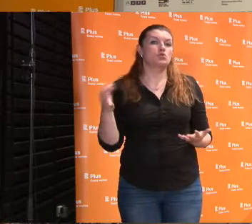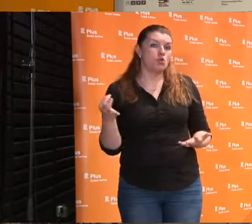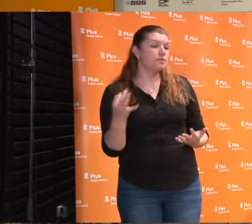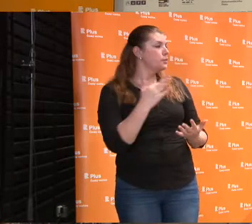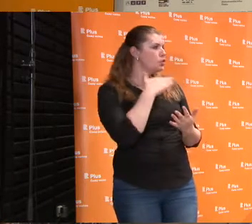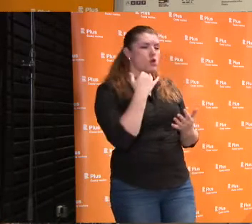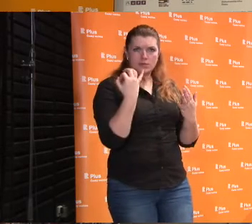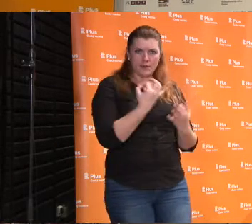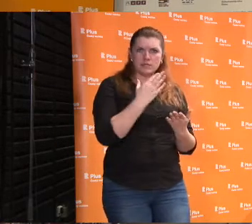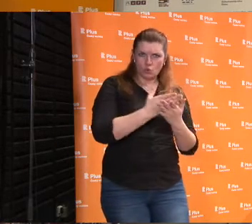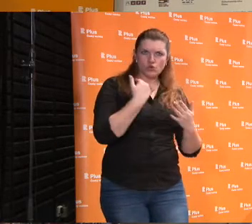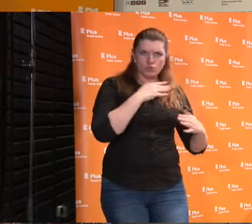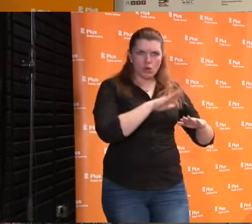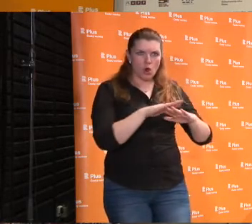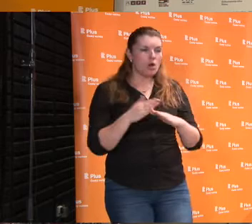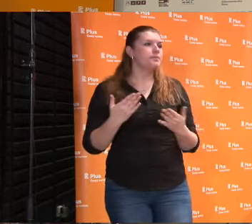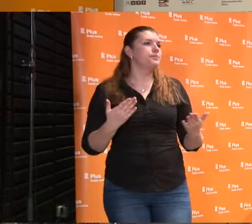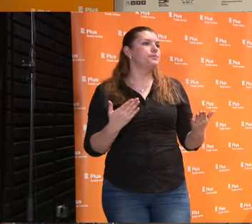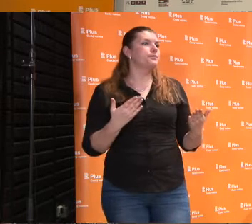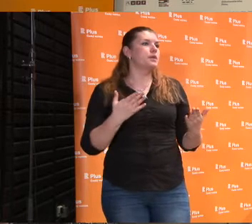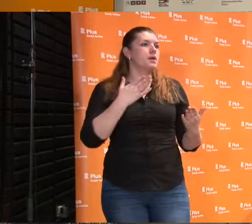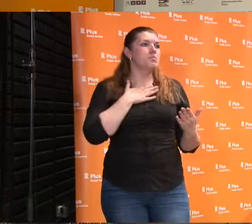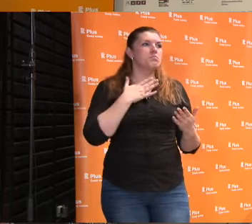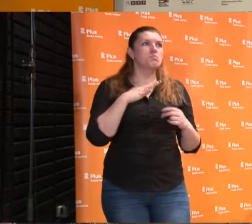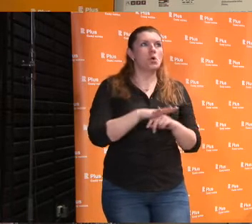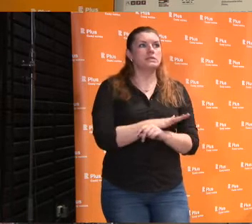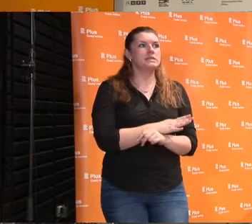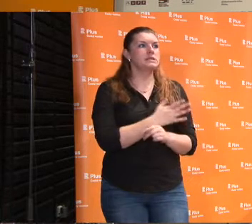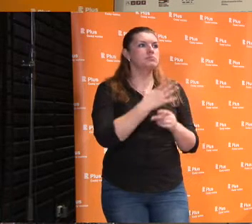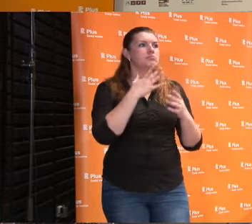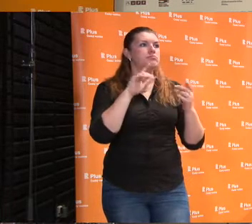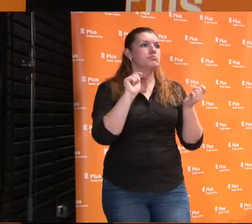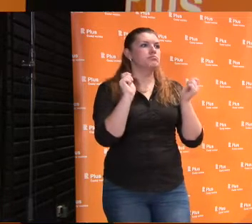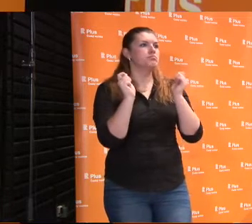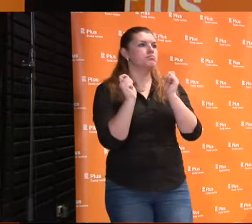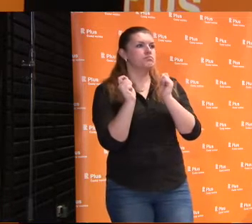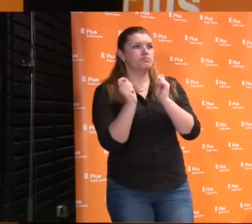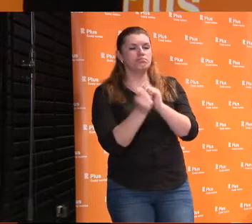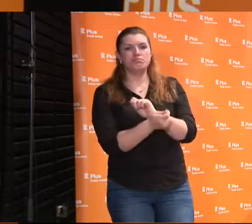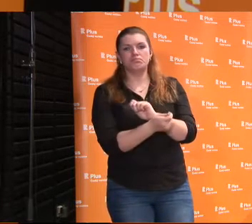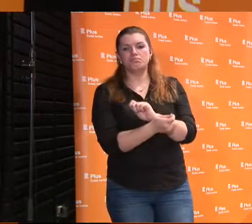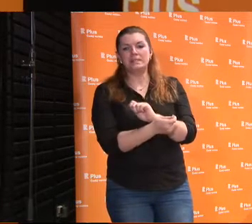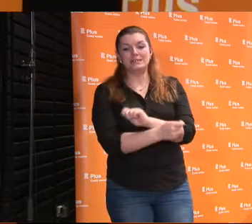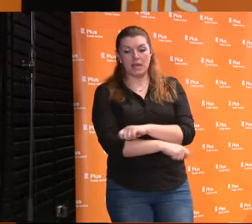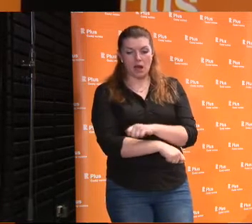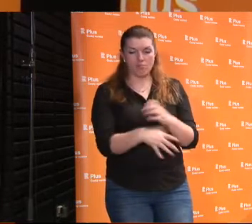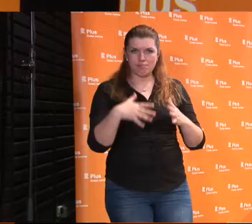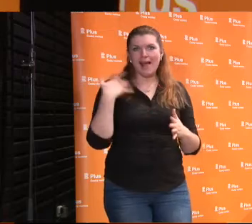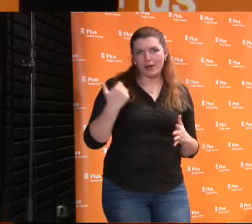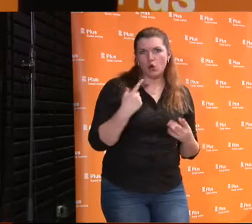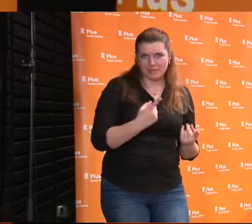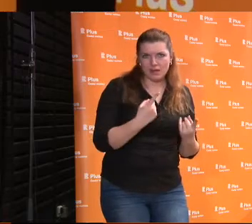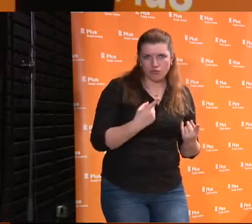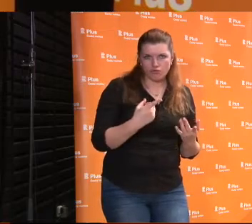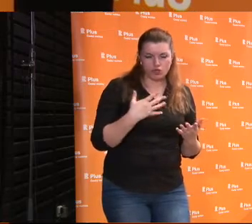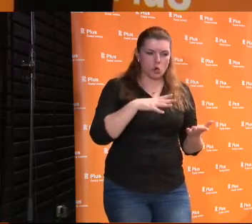padla. Já se domnívám, takhle, ta křivka přesunu nějaké ekonomické činnosti jednoznačně